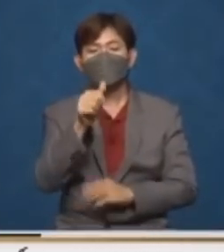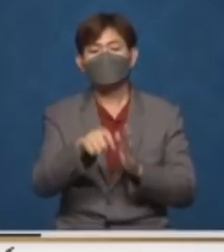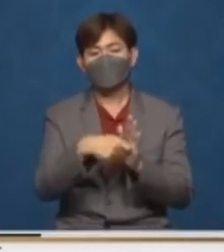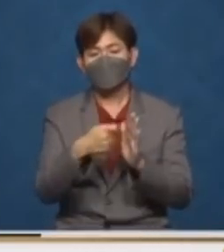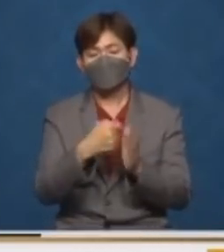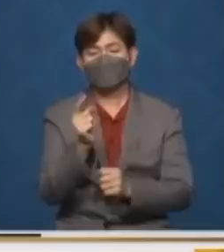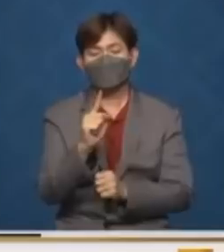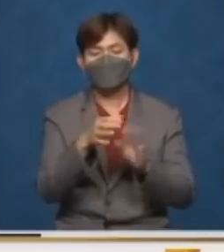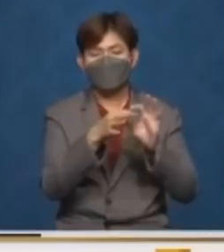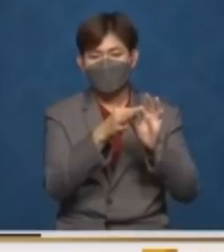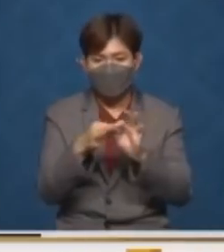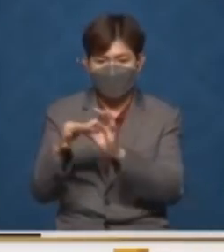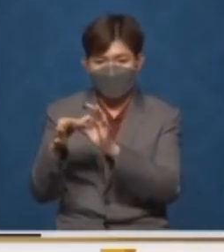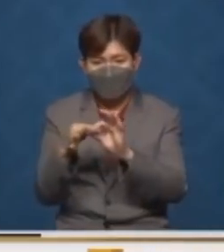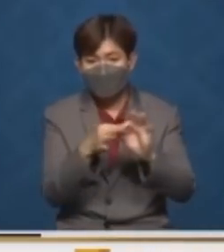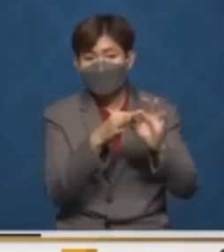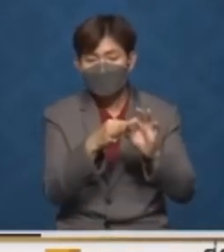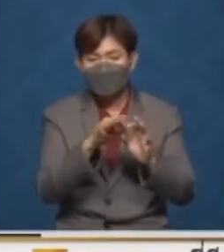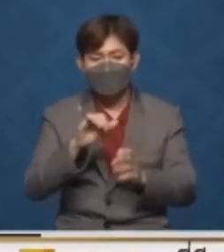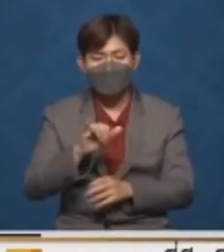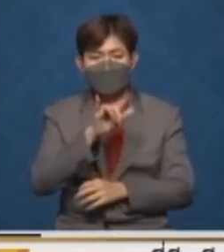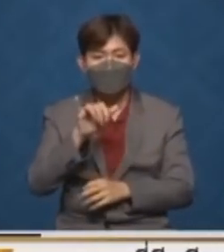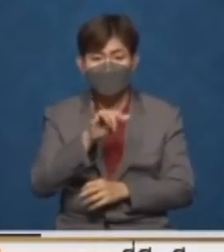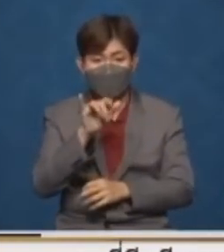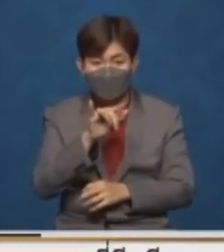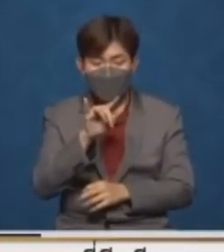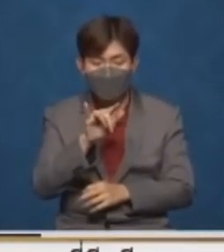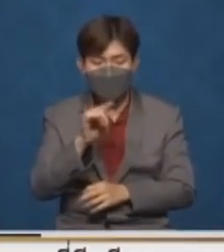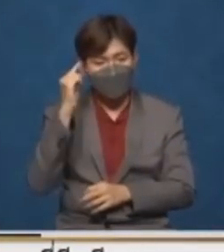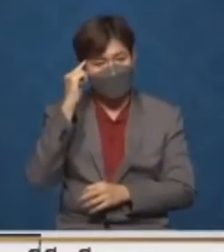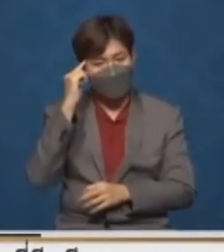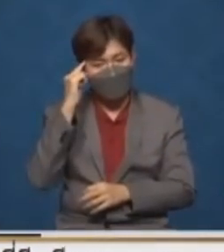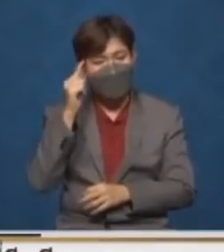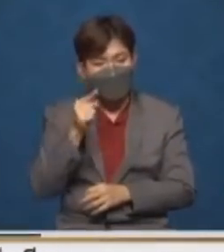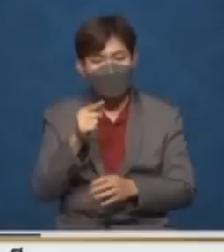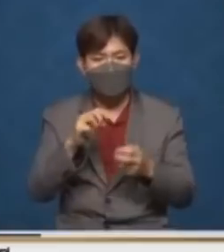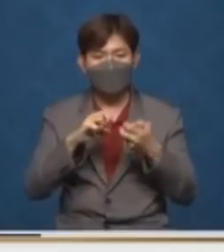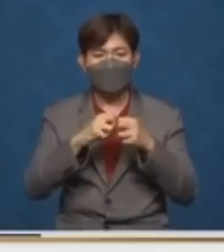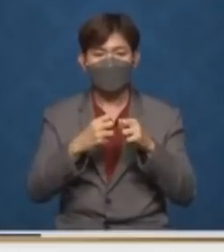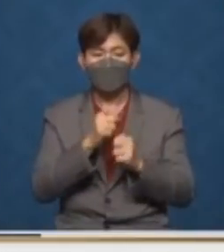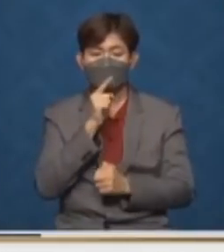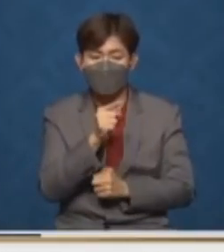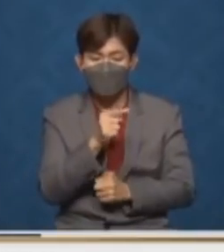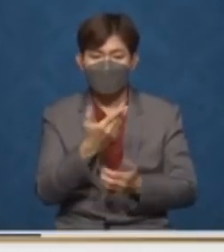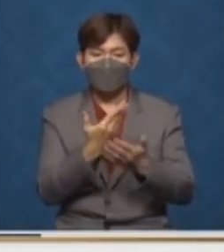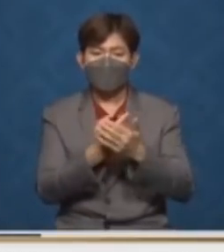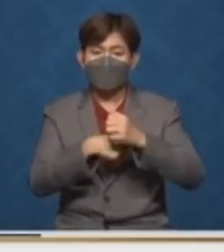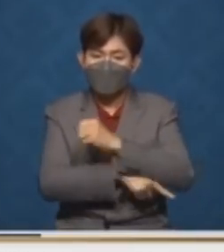องการยวงกว่ ผุพัน quantวามเป็ยาดก็ถือว่า ยังไมได้เป็นเรื่องไปข่าววfallen ดูโ